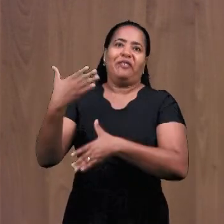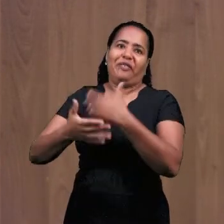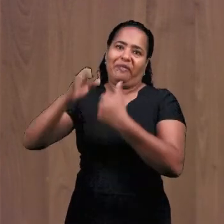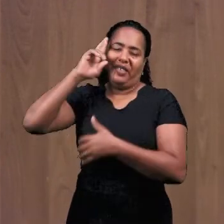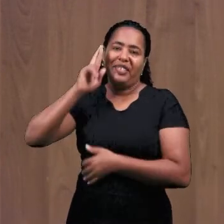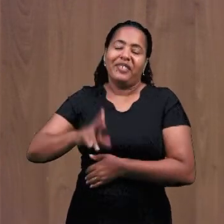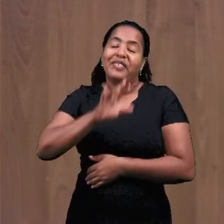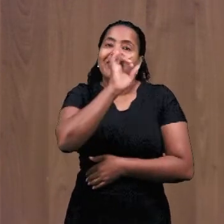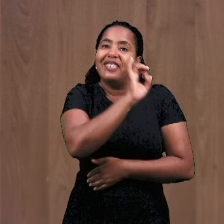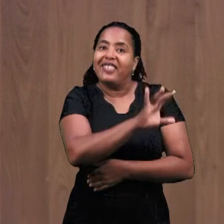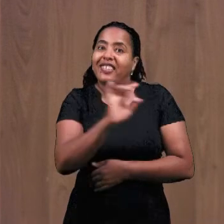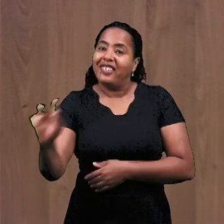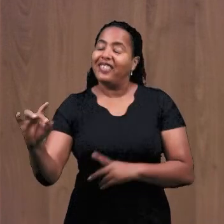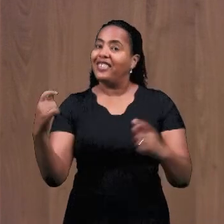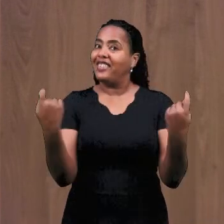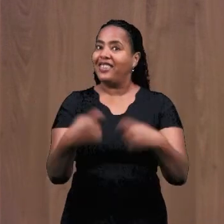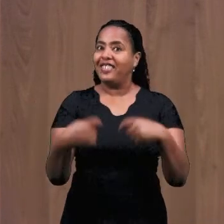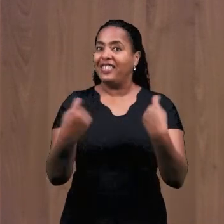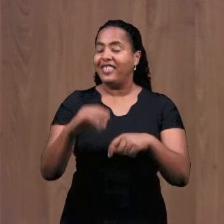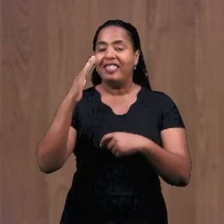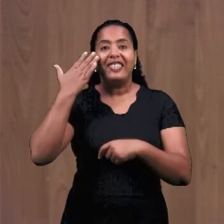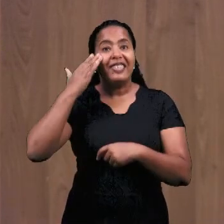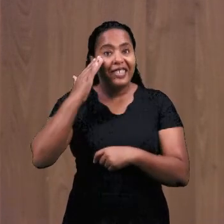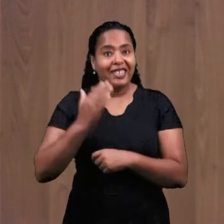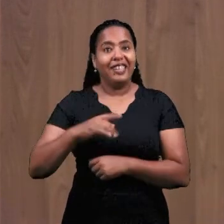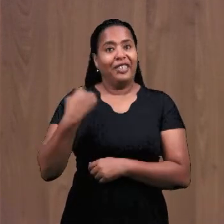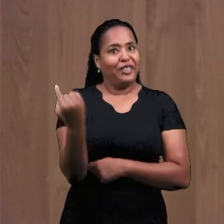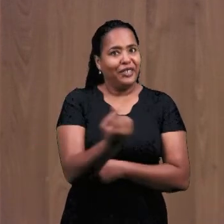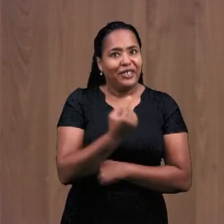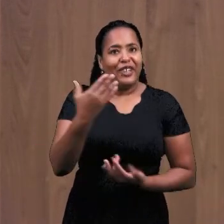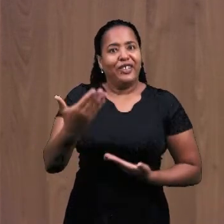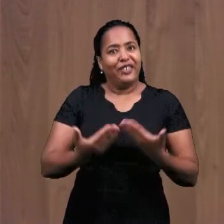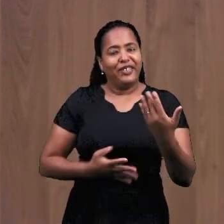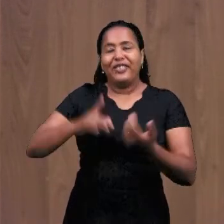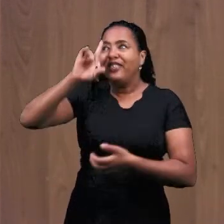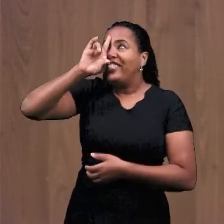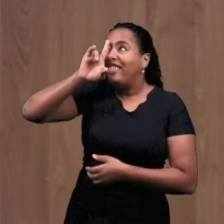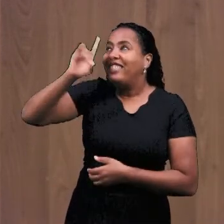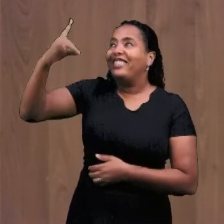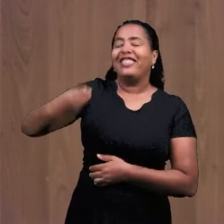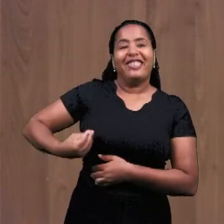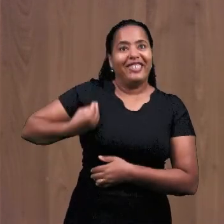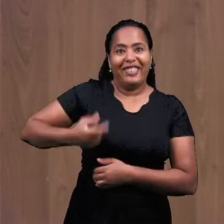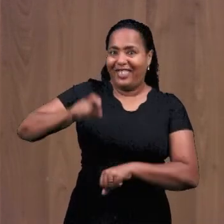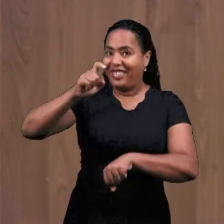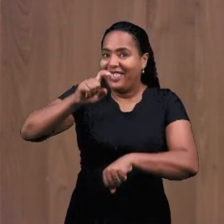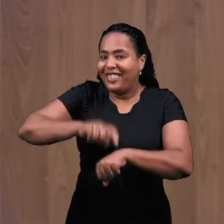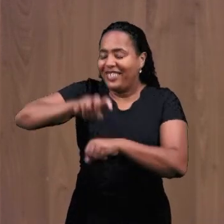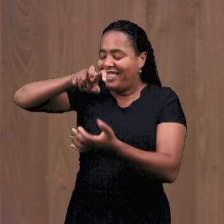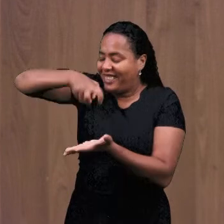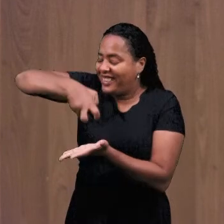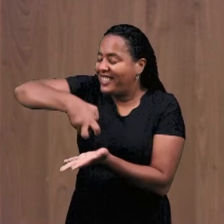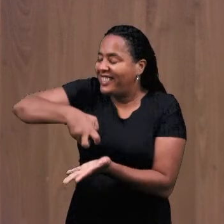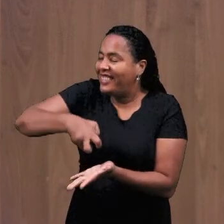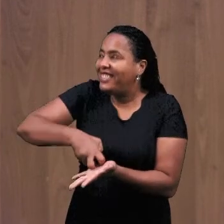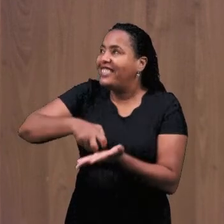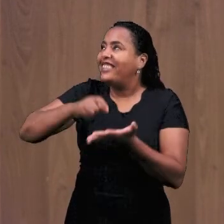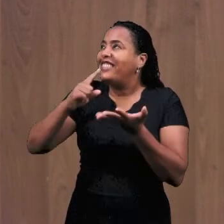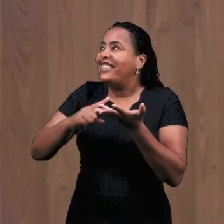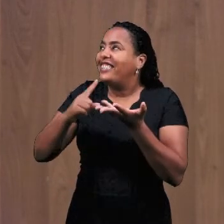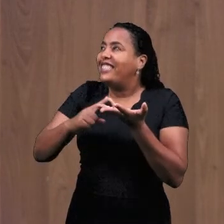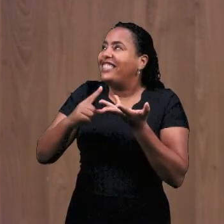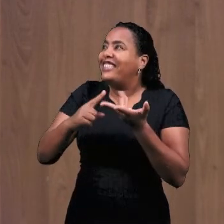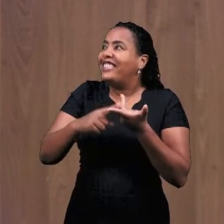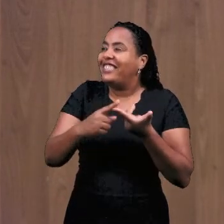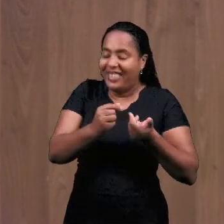chacun de nous a besoin de comprendre cela, que nous servons Dieu vivant. Quand nous fléchissons nos genoux, nous mettons notre cœur